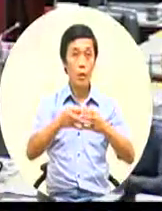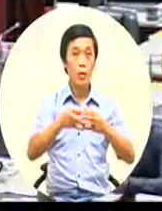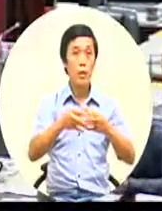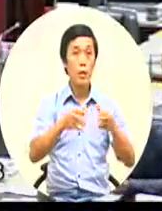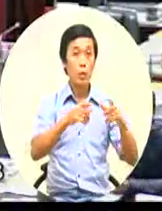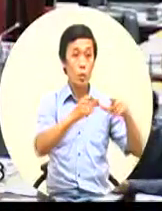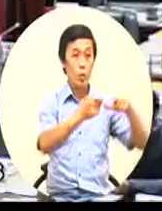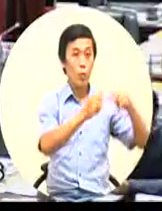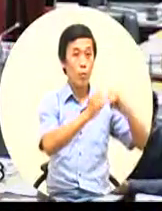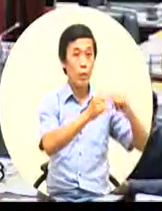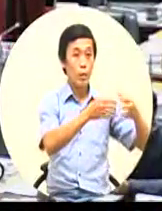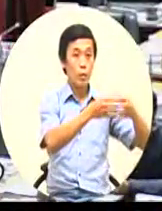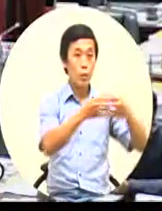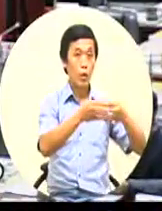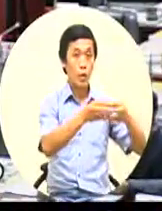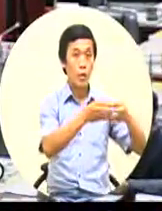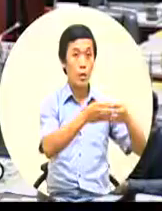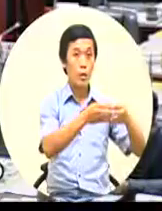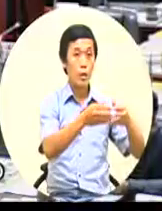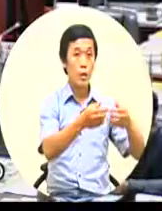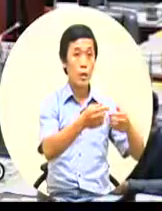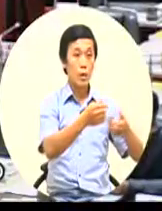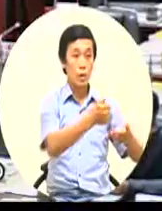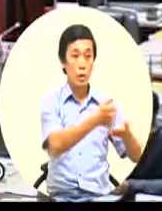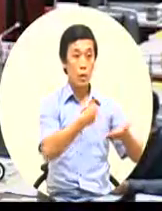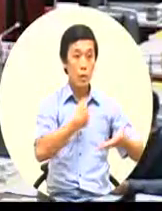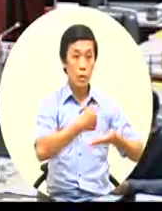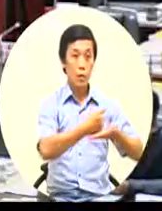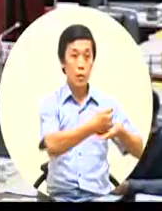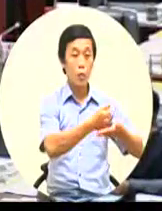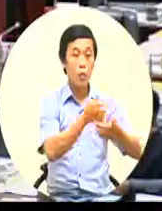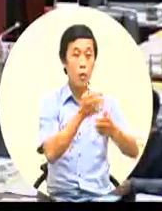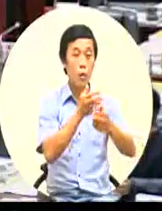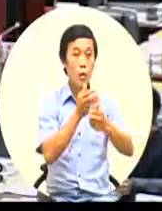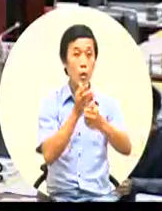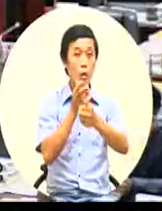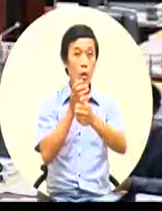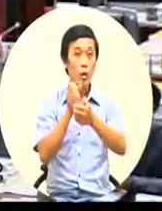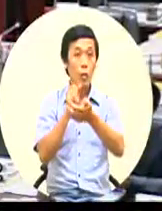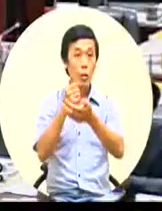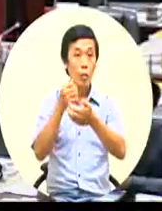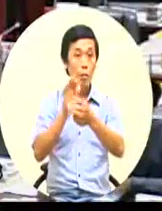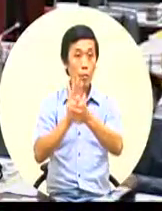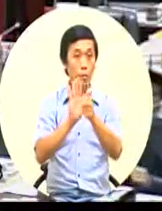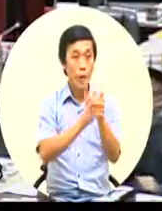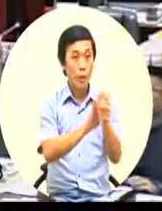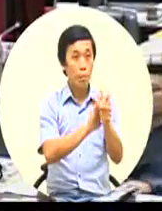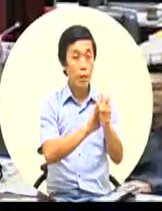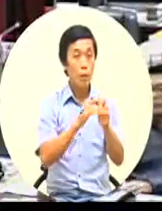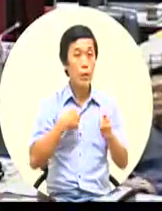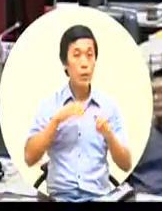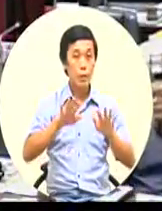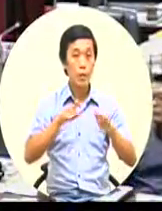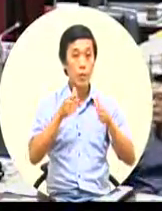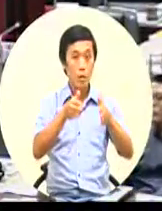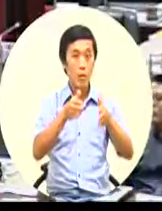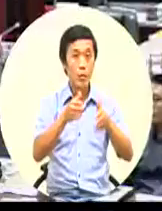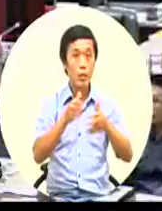团体的陈请啊，那我现在啊，要把这个陈情书啊，转呈给我们的市长啊，